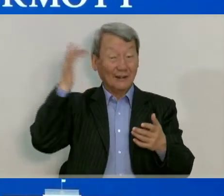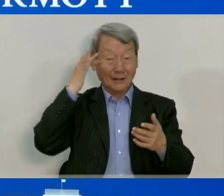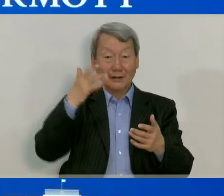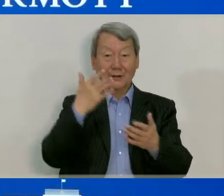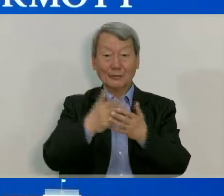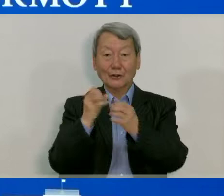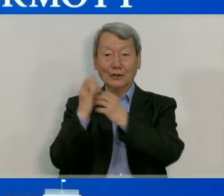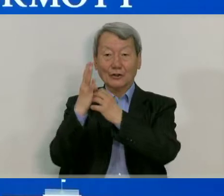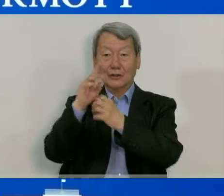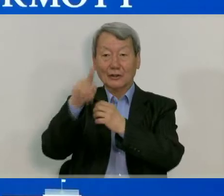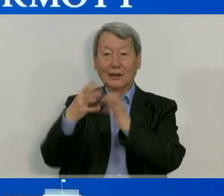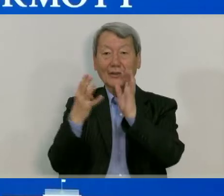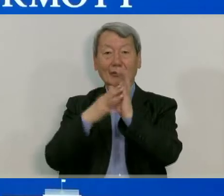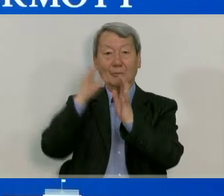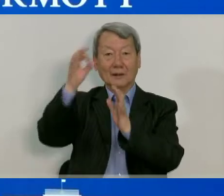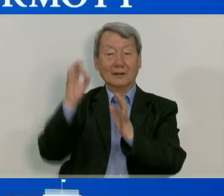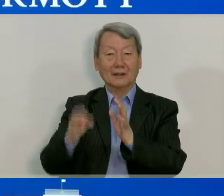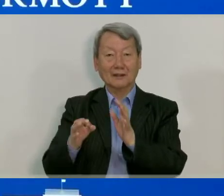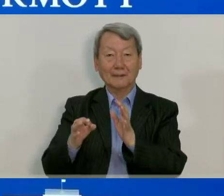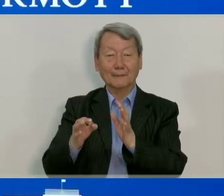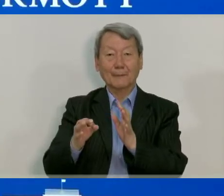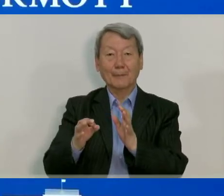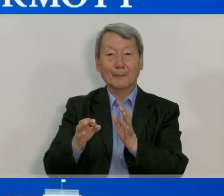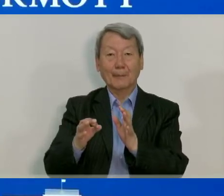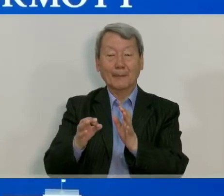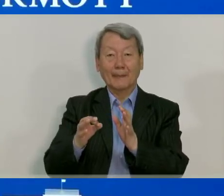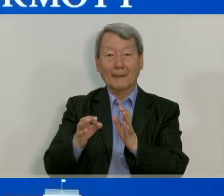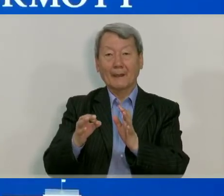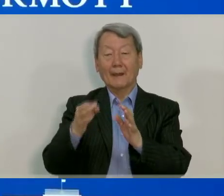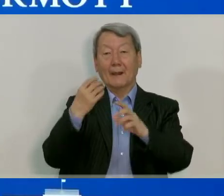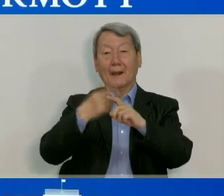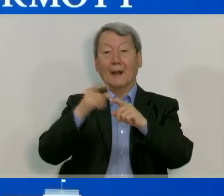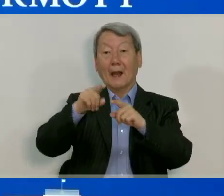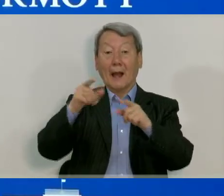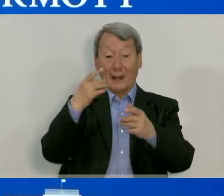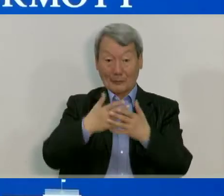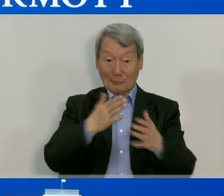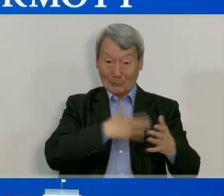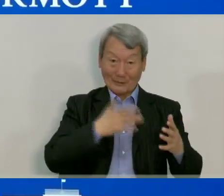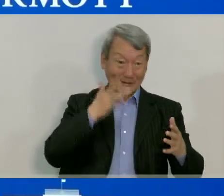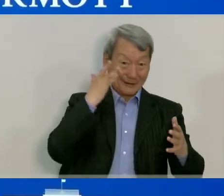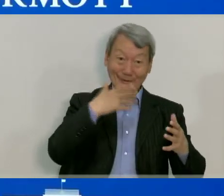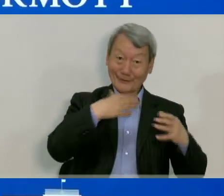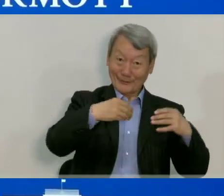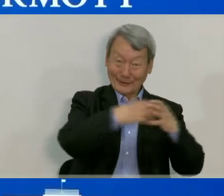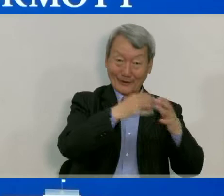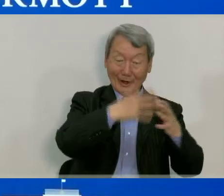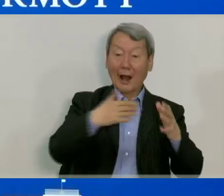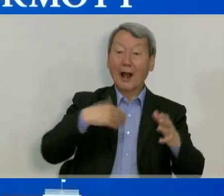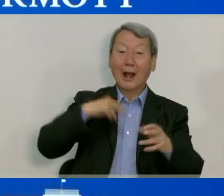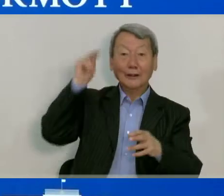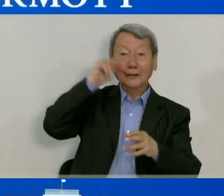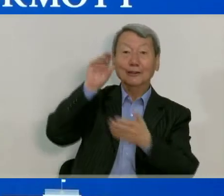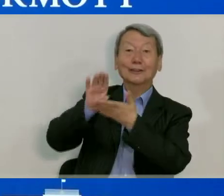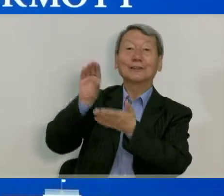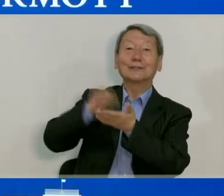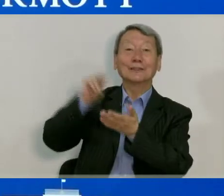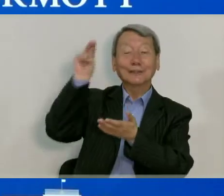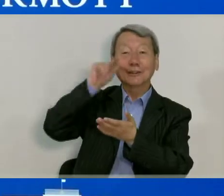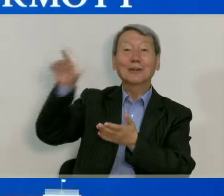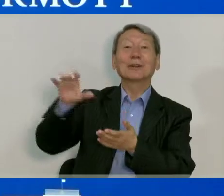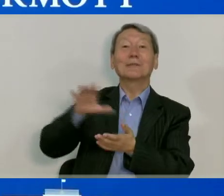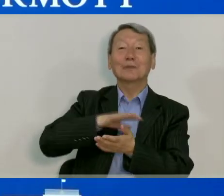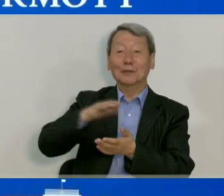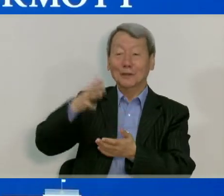составляет 14,9%. Вот по сравнению с Китайской Народной Республикой, где